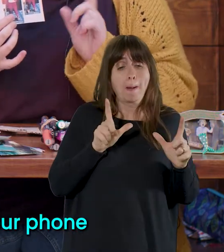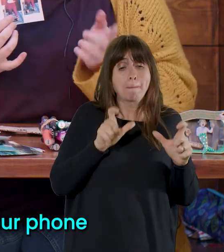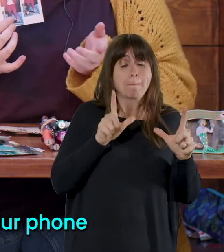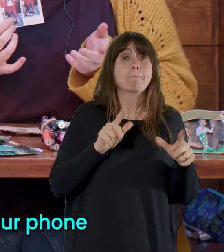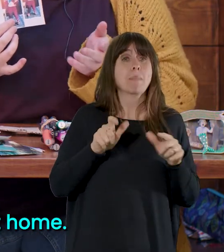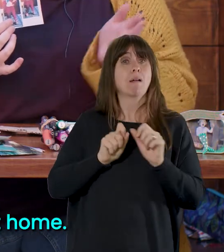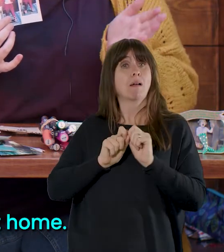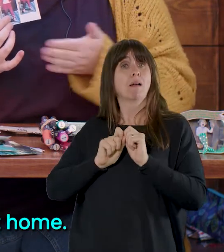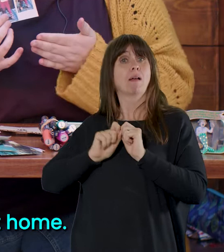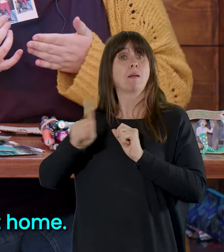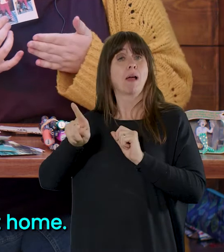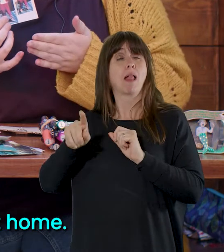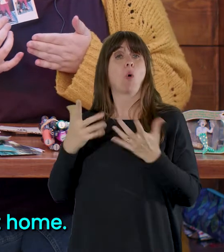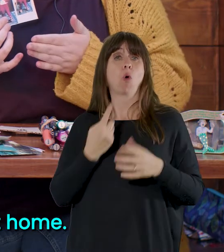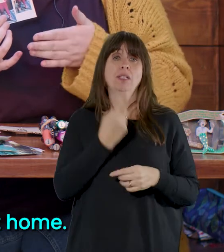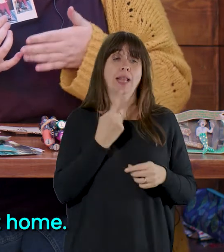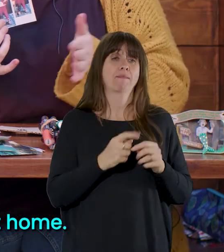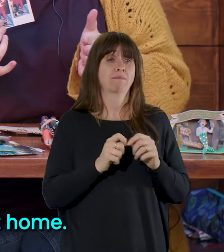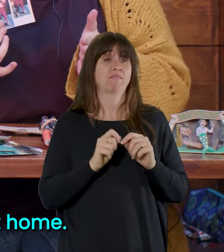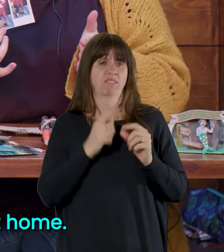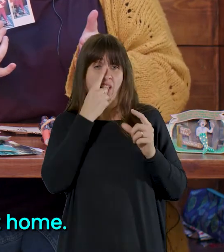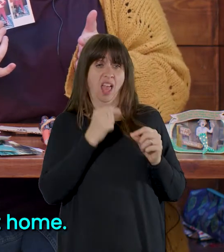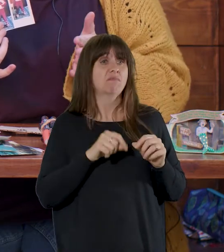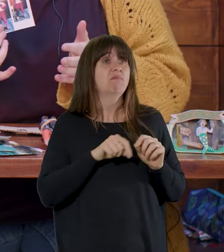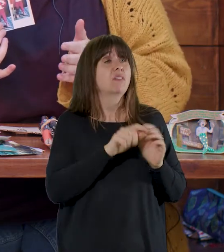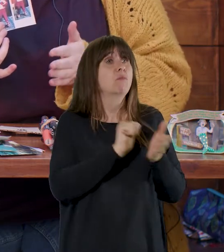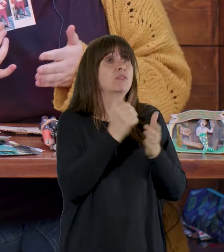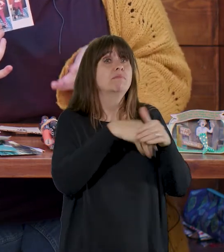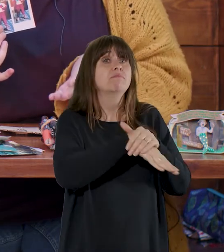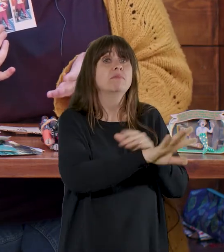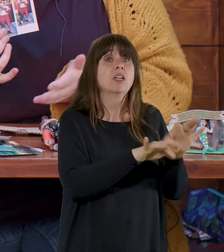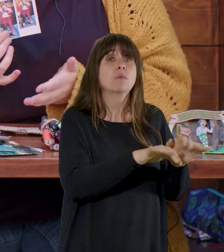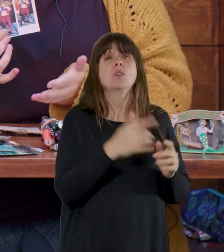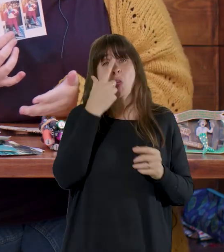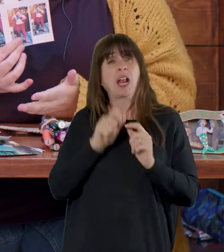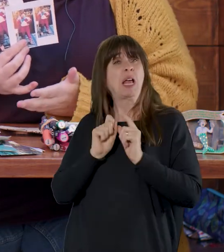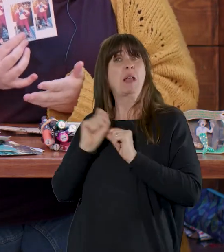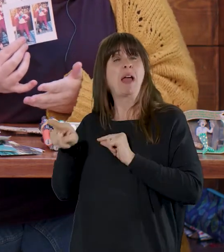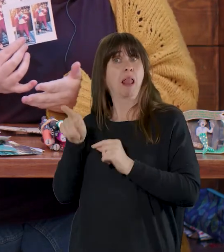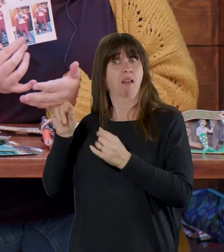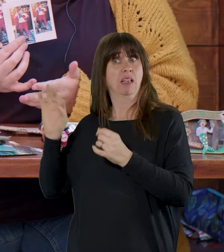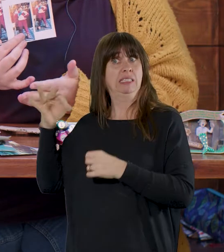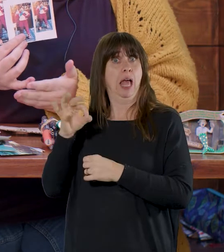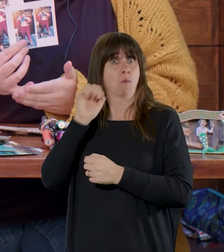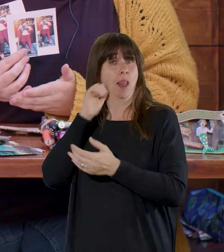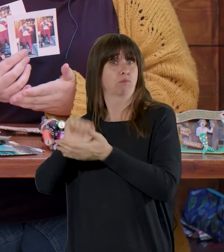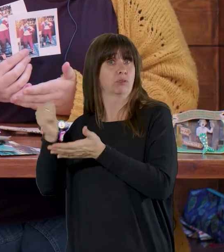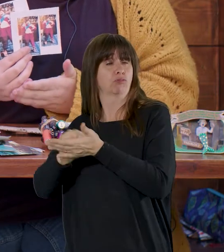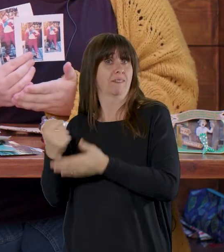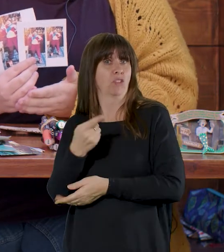llun ar eich ffôn, anfon i'r cyfrifiadur a printio fe mas gytre, neu yn drydydd e-bostiwch eich lluniau